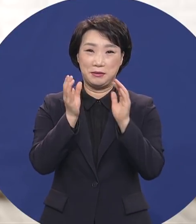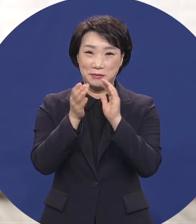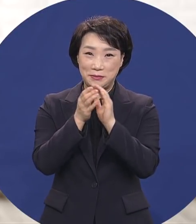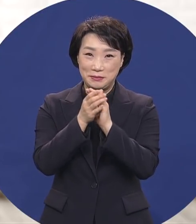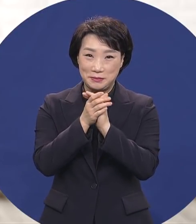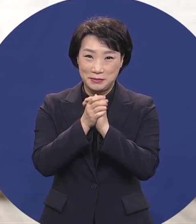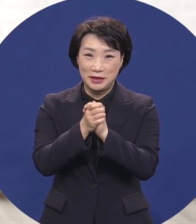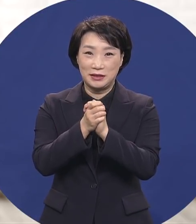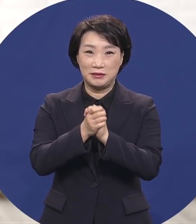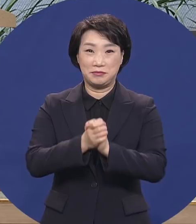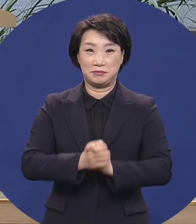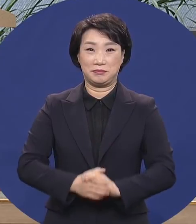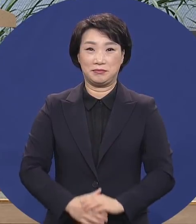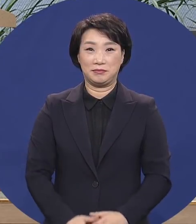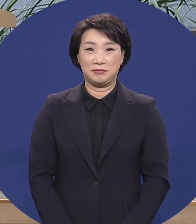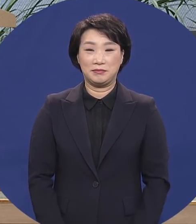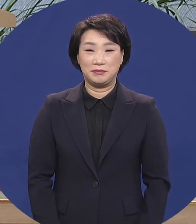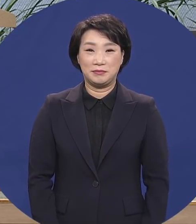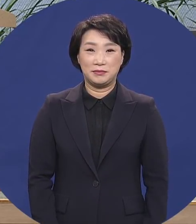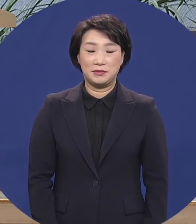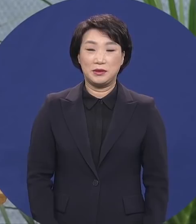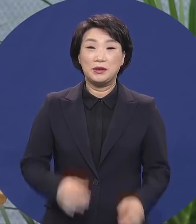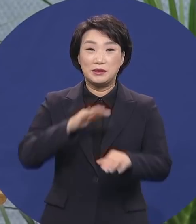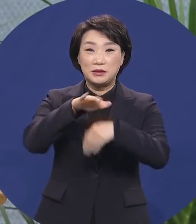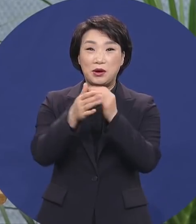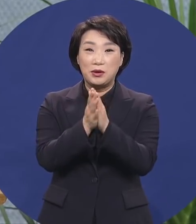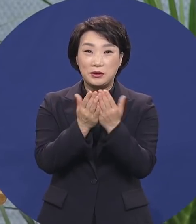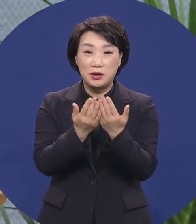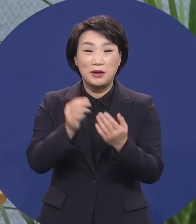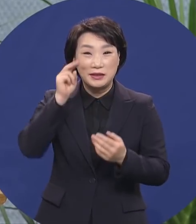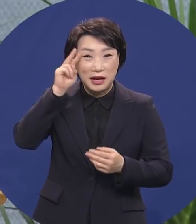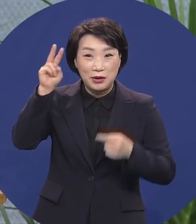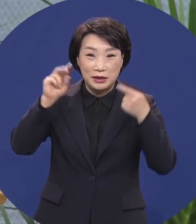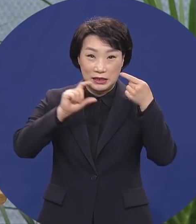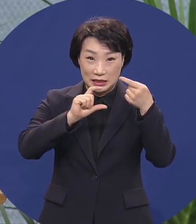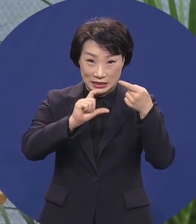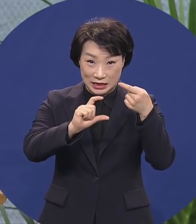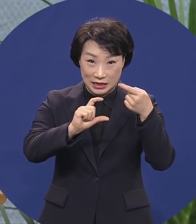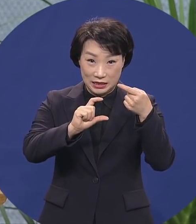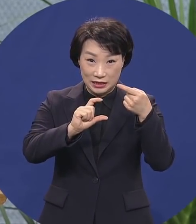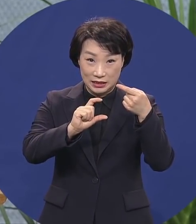아멘. 아멘. 야고보서 1장